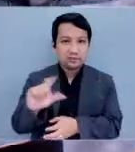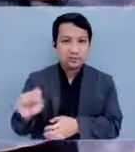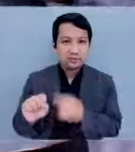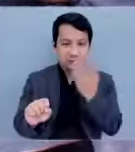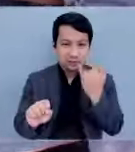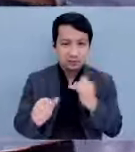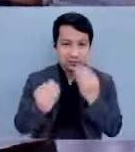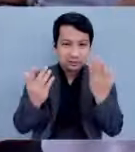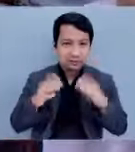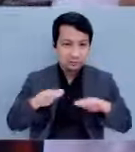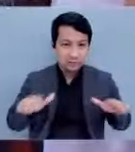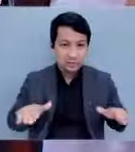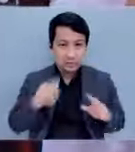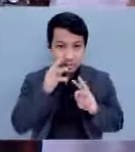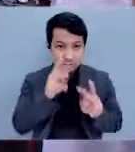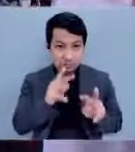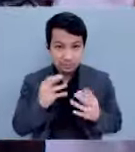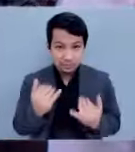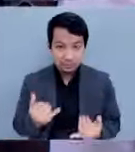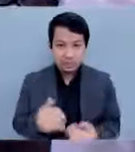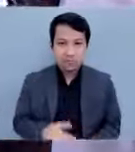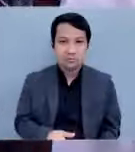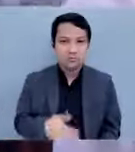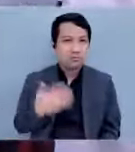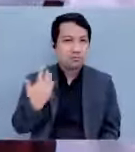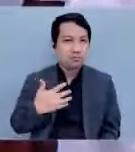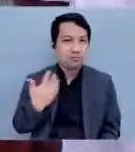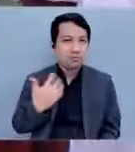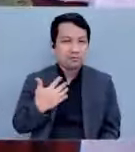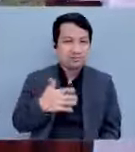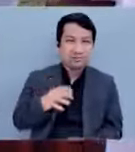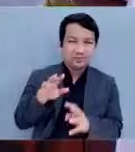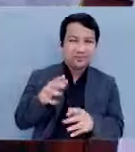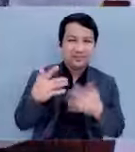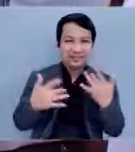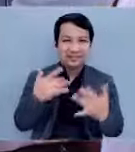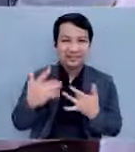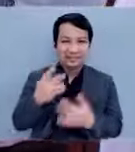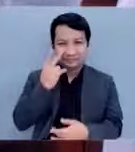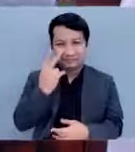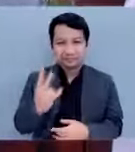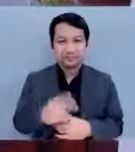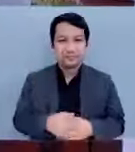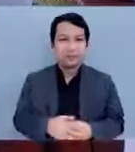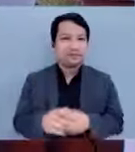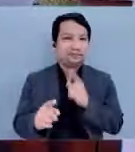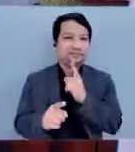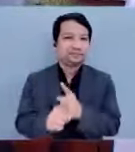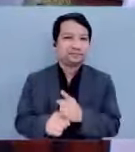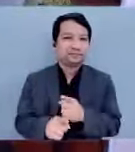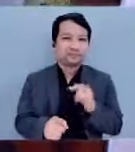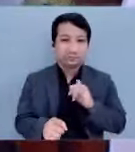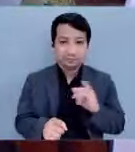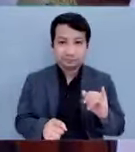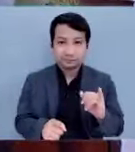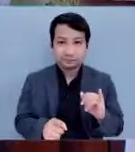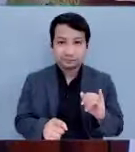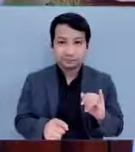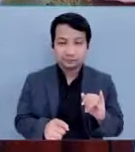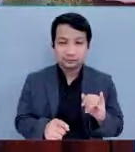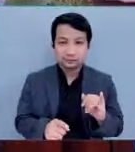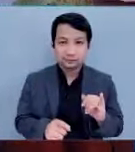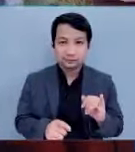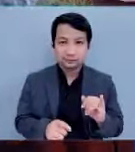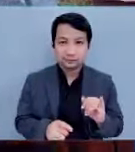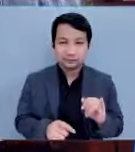bata ang nanonood sa atin ngayon, eh, naaaliw talaga. Hindi ba, Justin? Tama dyan, Maui. Ano mo, kahit tayo, mga seasoned performer, di ba?